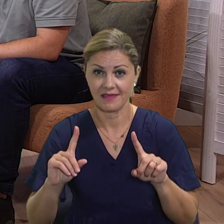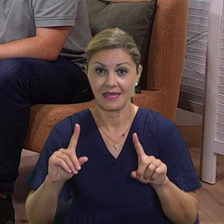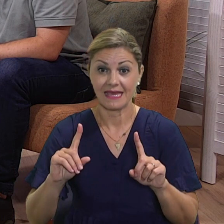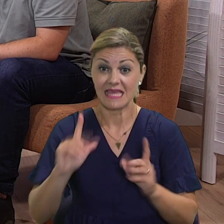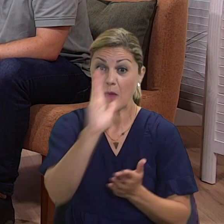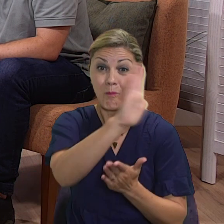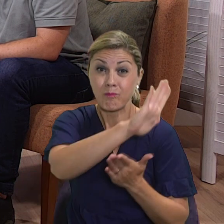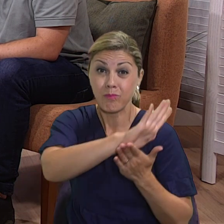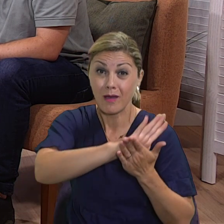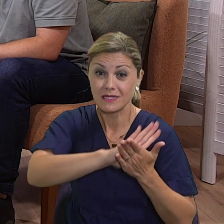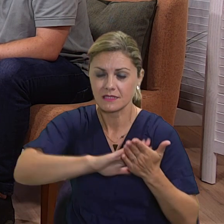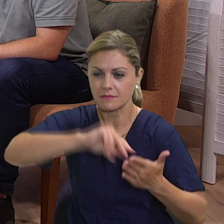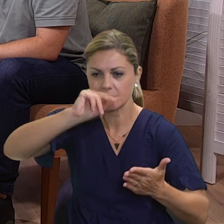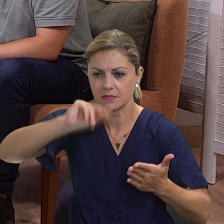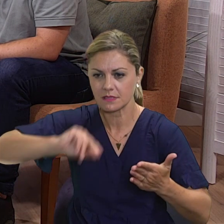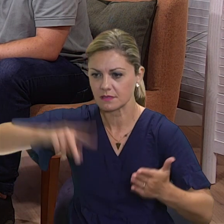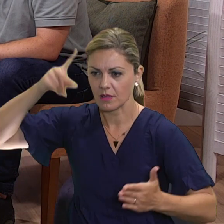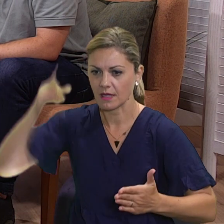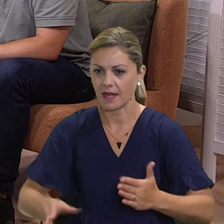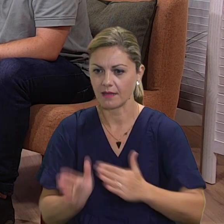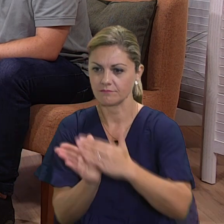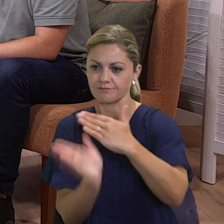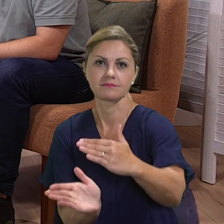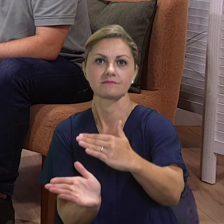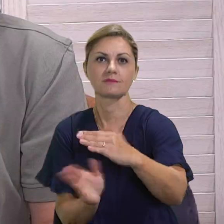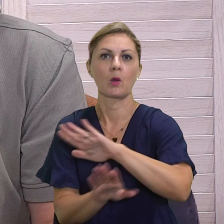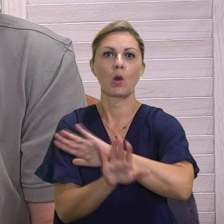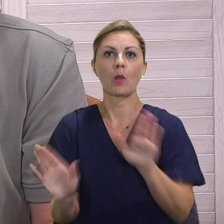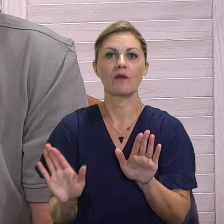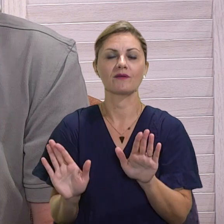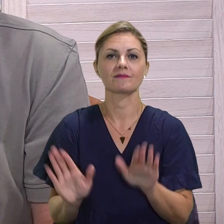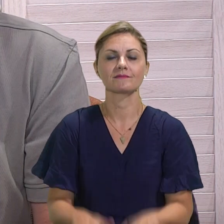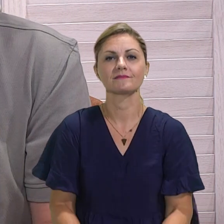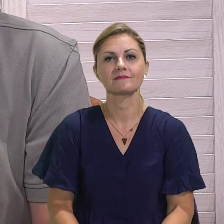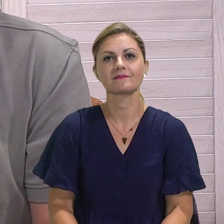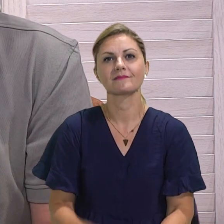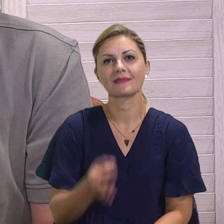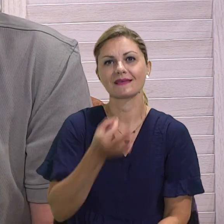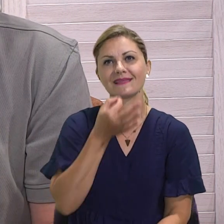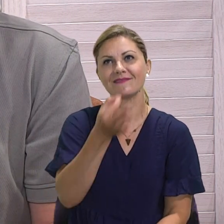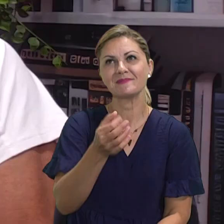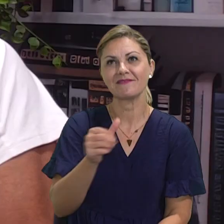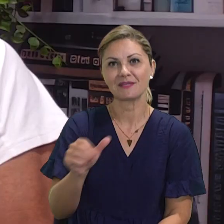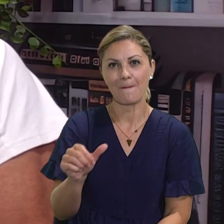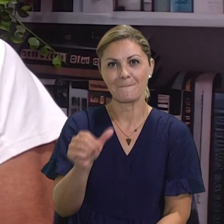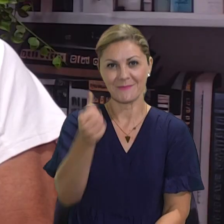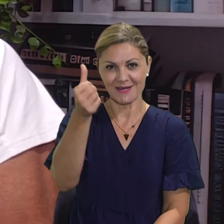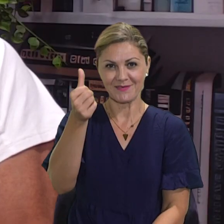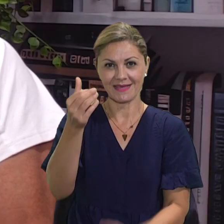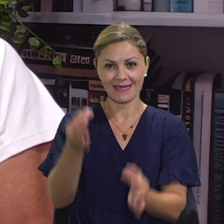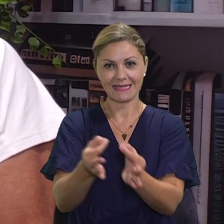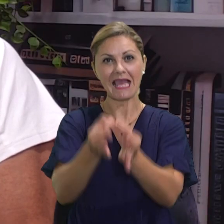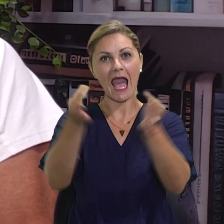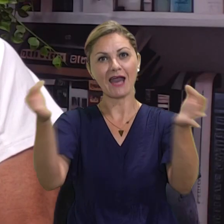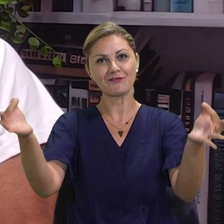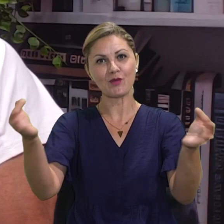je prvo napisano, tako i ostane. Kada ste imali prvi javni nastup? Možete li se sjetiti tog